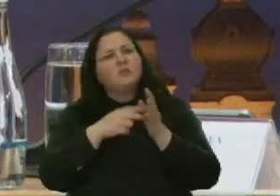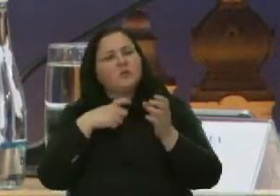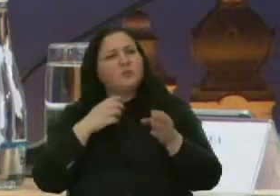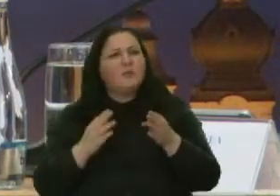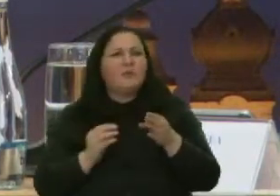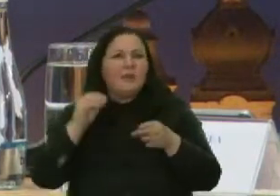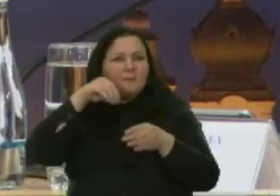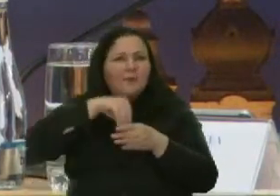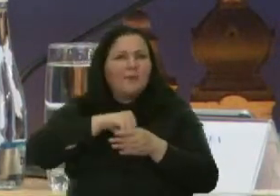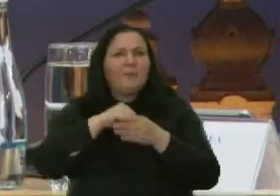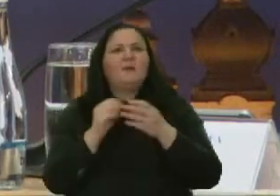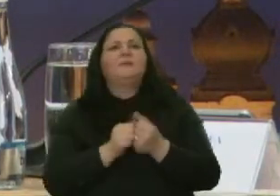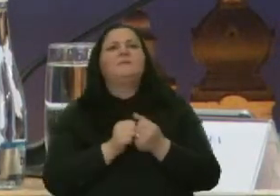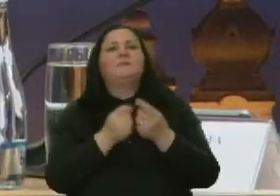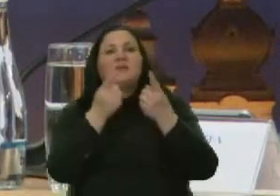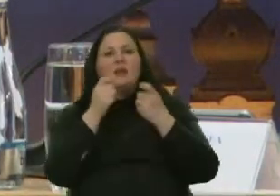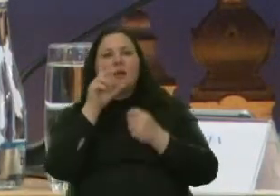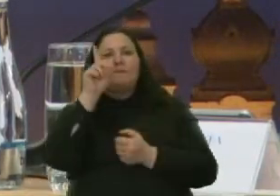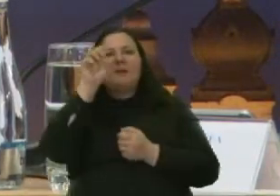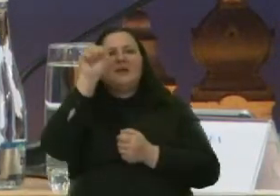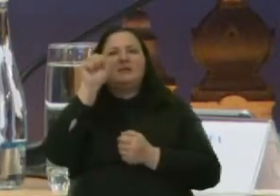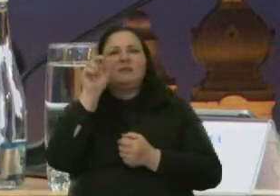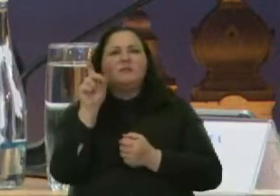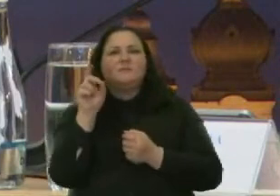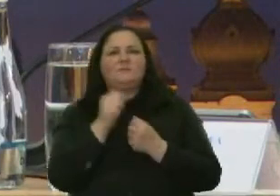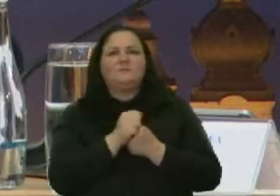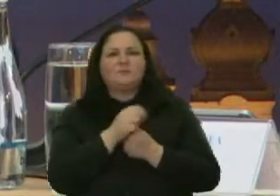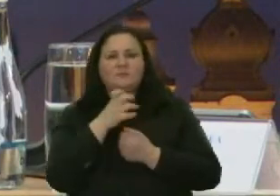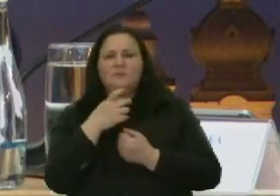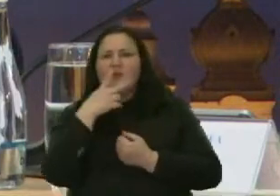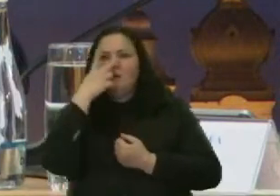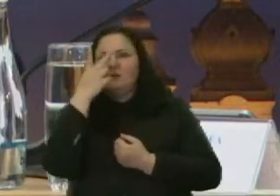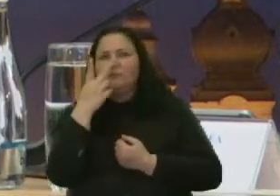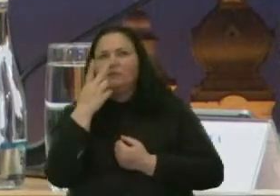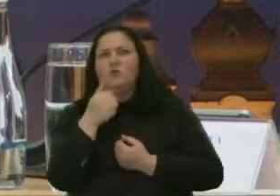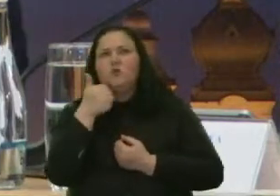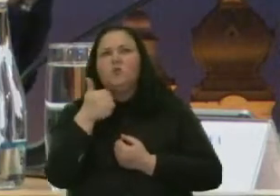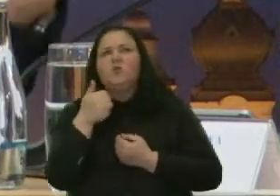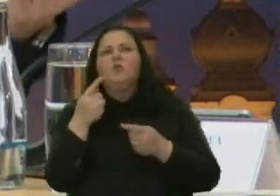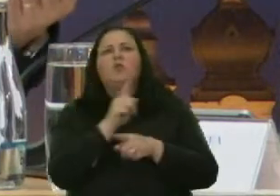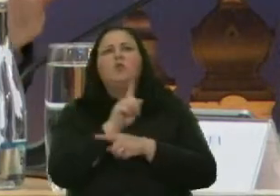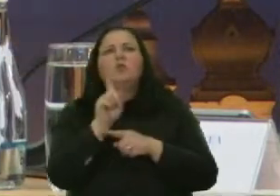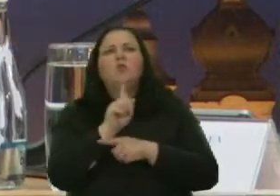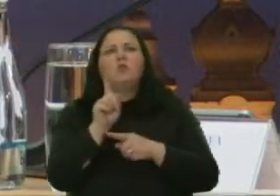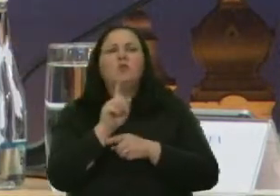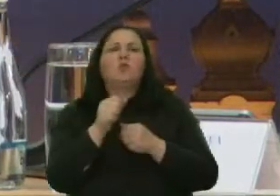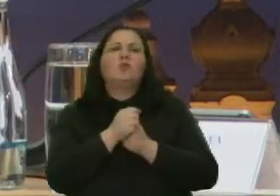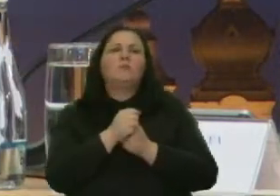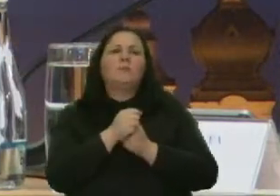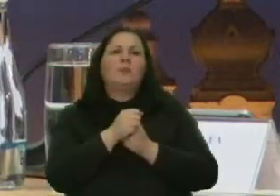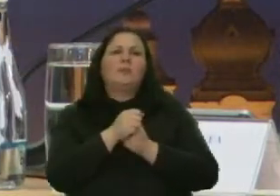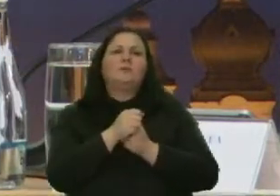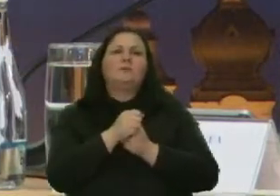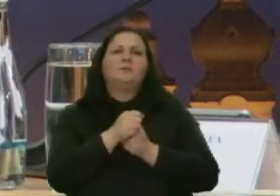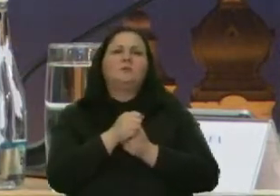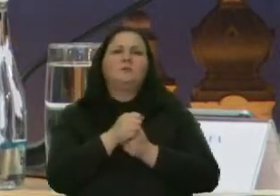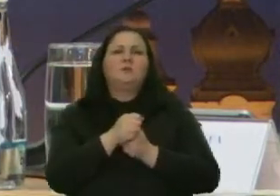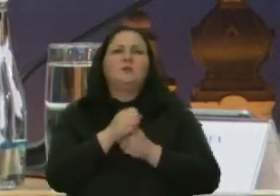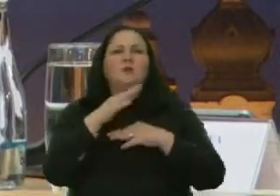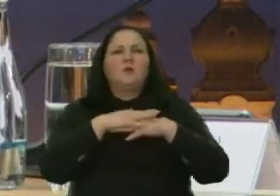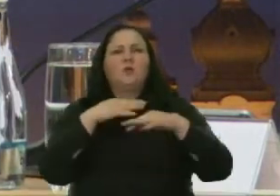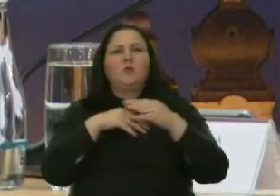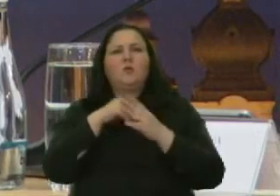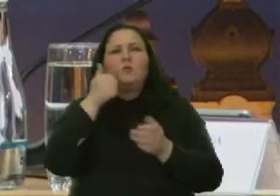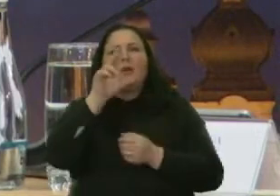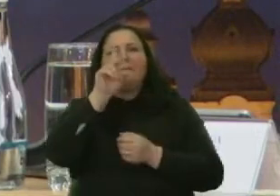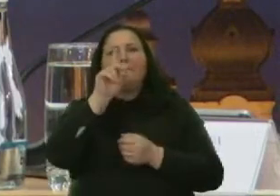implementăm de la PSD le avem în vedere în principiu care n au putut fi prinse dar sunt în analiza noastră constuirea unui parking în